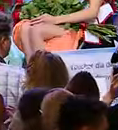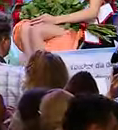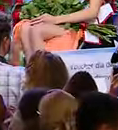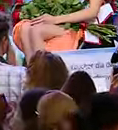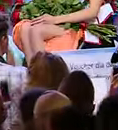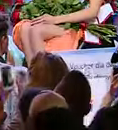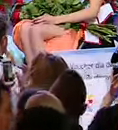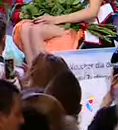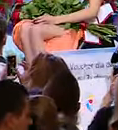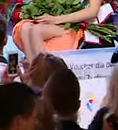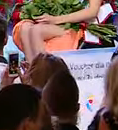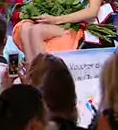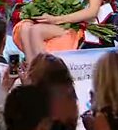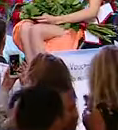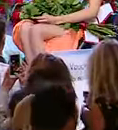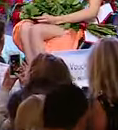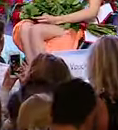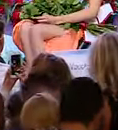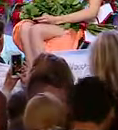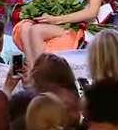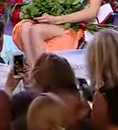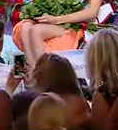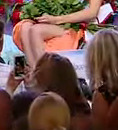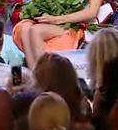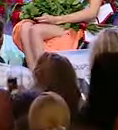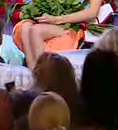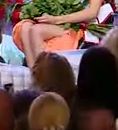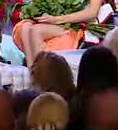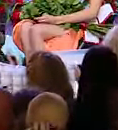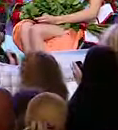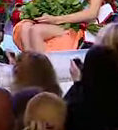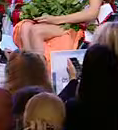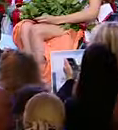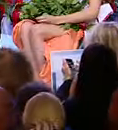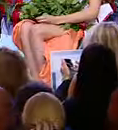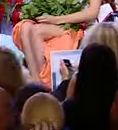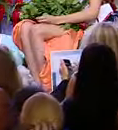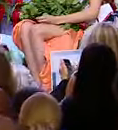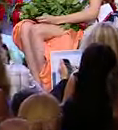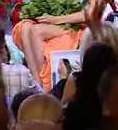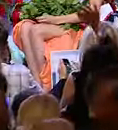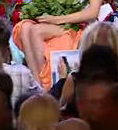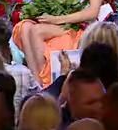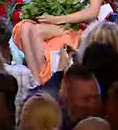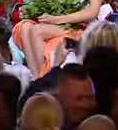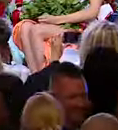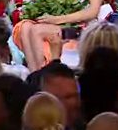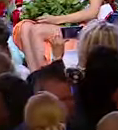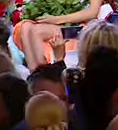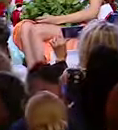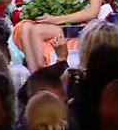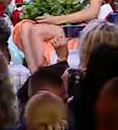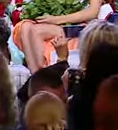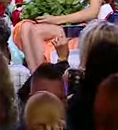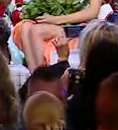z nami, uczestniczyć w tym przepięknym finale. Witamy serdecznie Miss Polski 2015, która również zaszczyciła